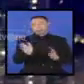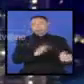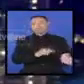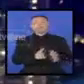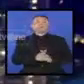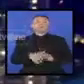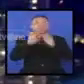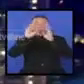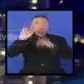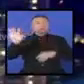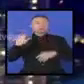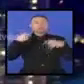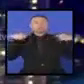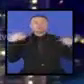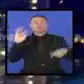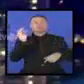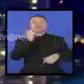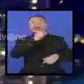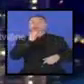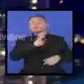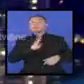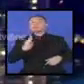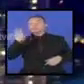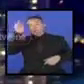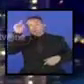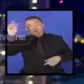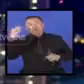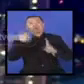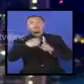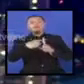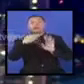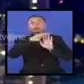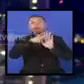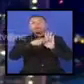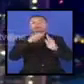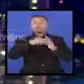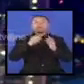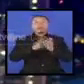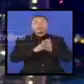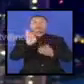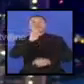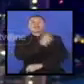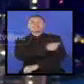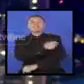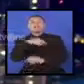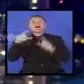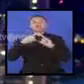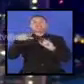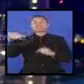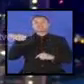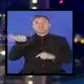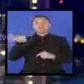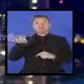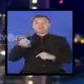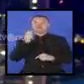Kita beralih ke kabar lainnya, pemirsa. Gubernur DKI Jakarta Anies Baswedan mengusulkan tambahan ketentuan dalam screening vaksinasi AstraZeneca. Usulan